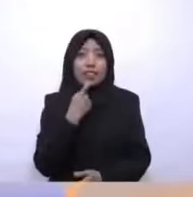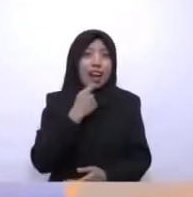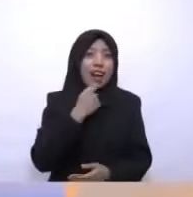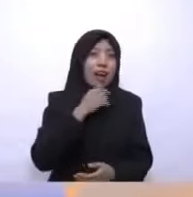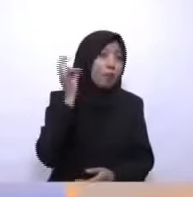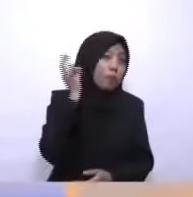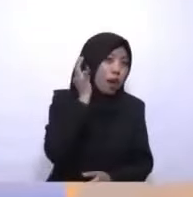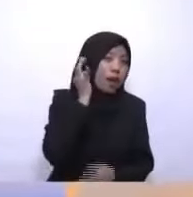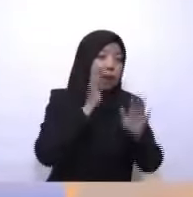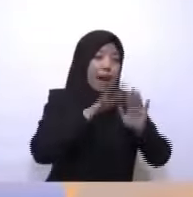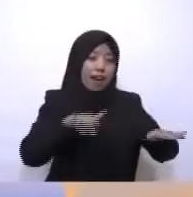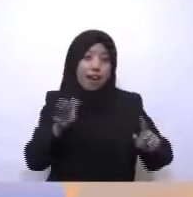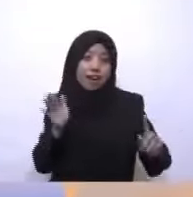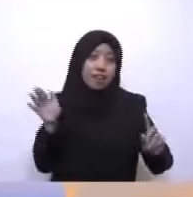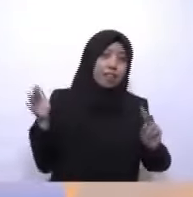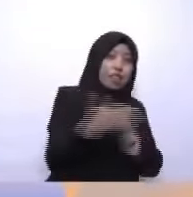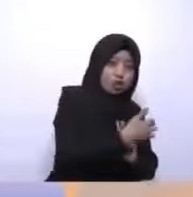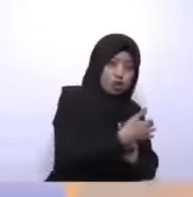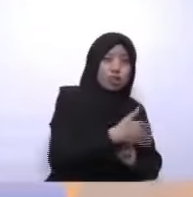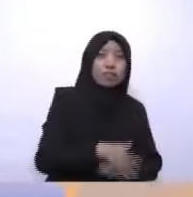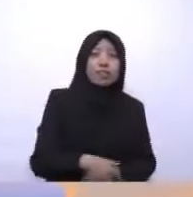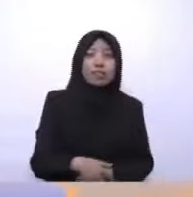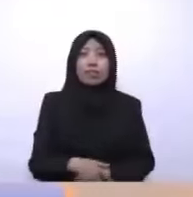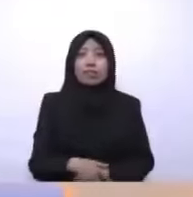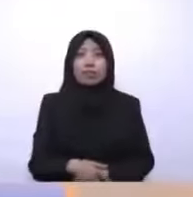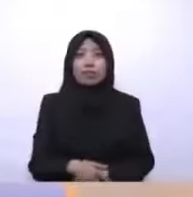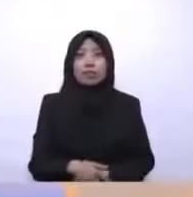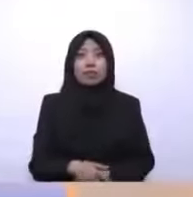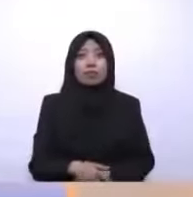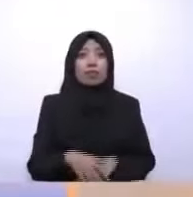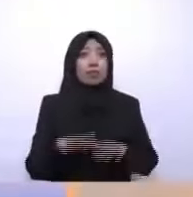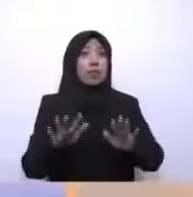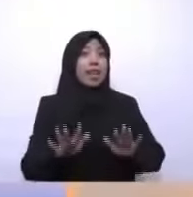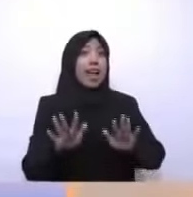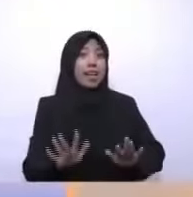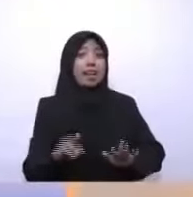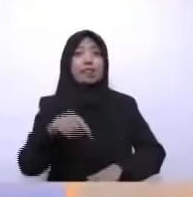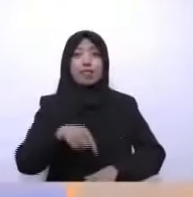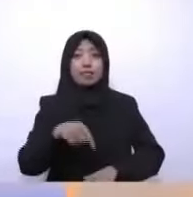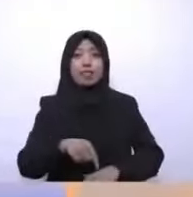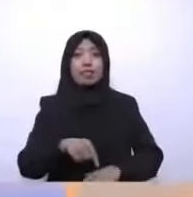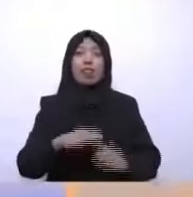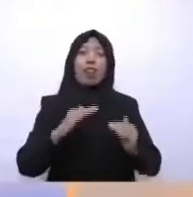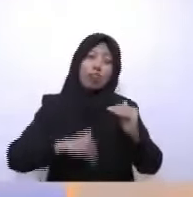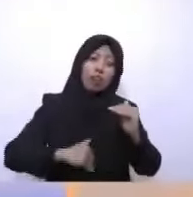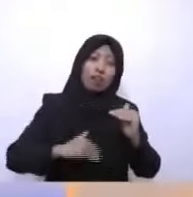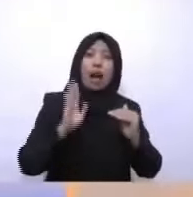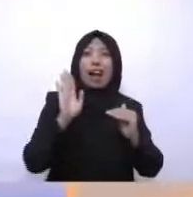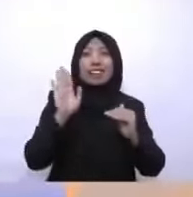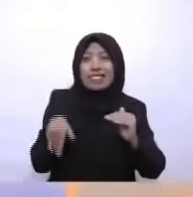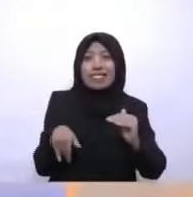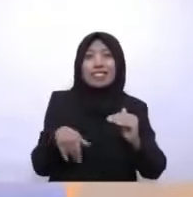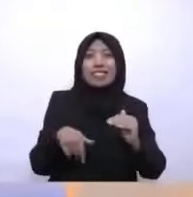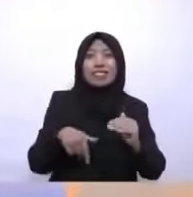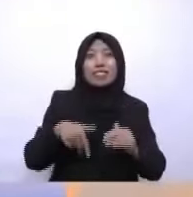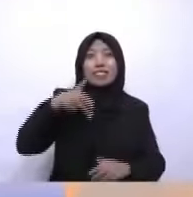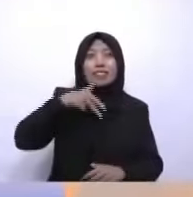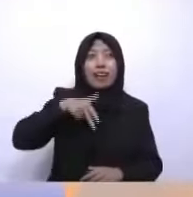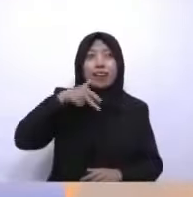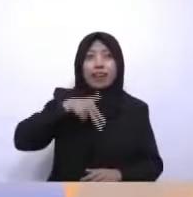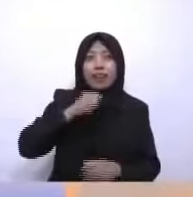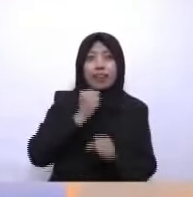dan anak. Nah, sementara saat ini masih banyak ketimpangan gender